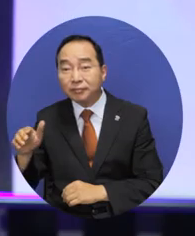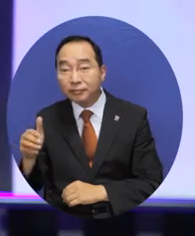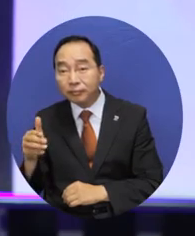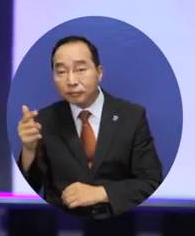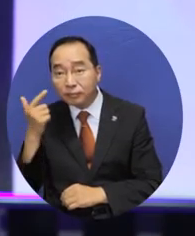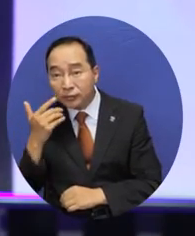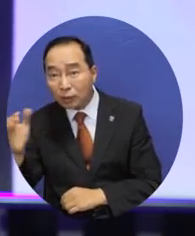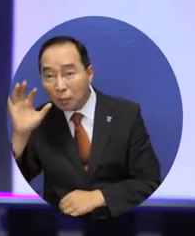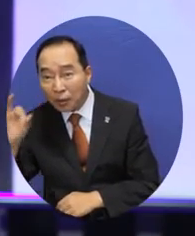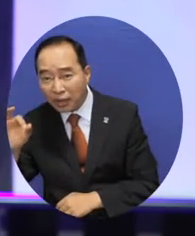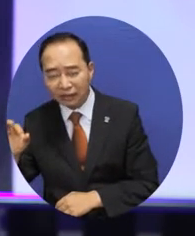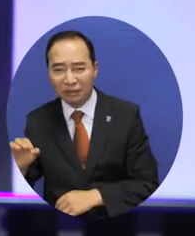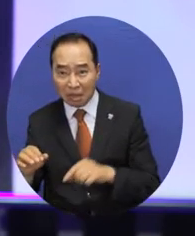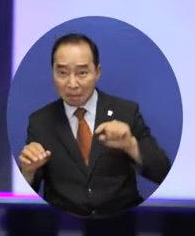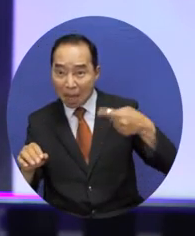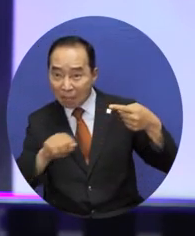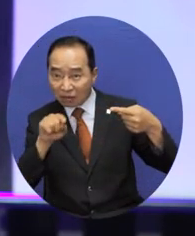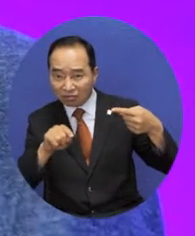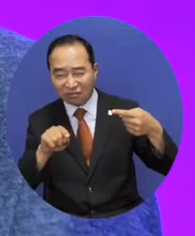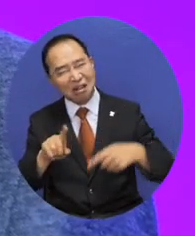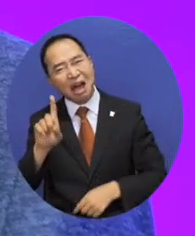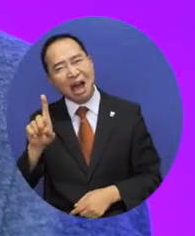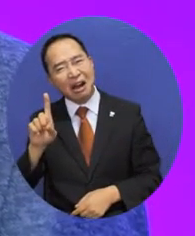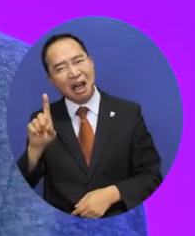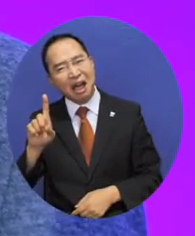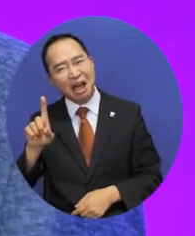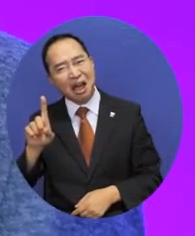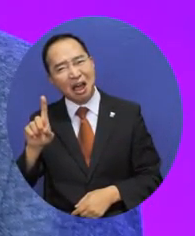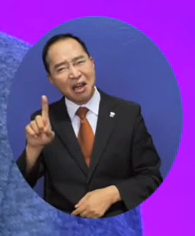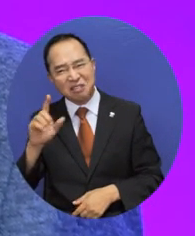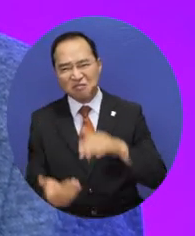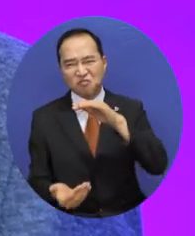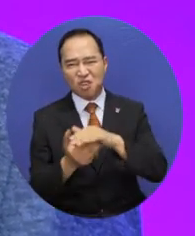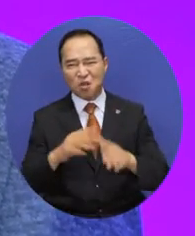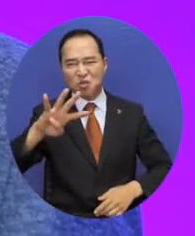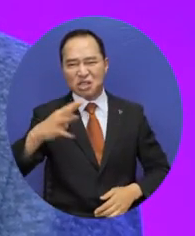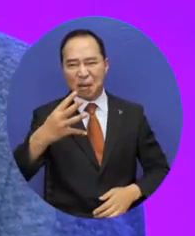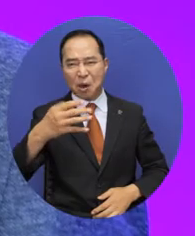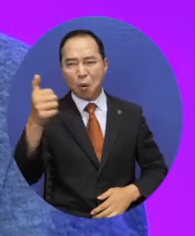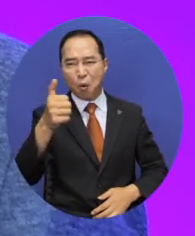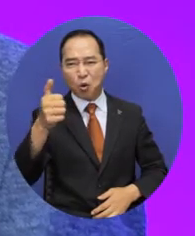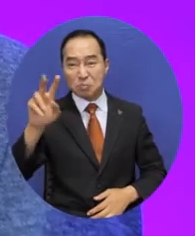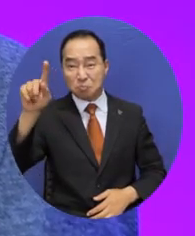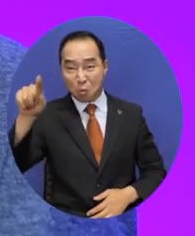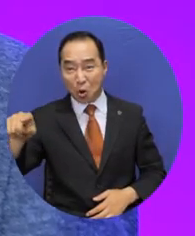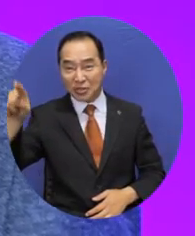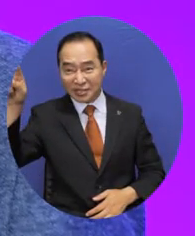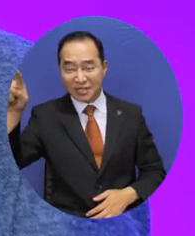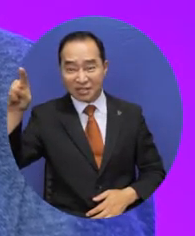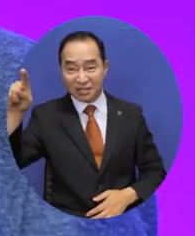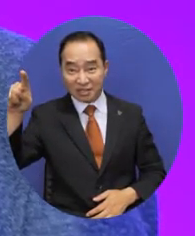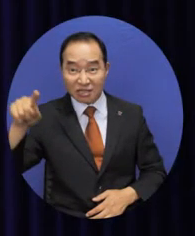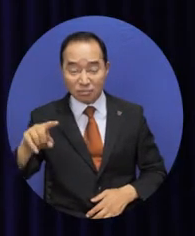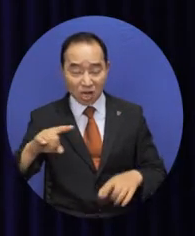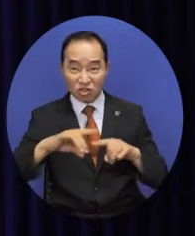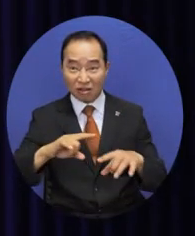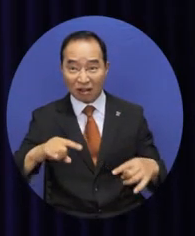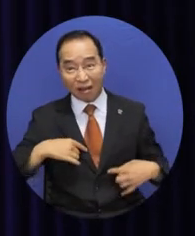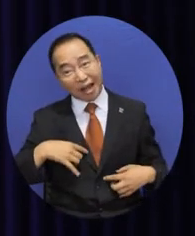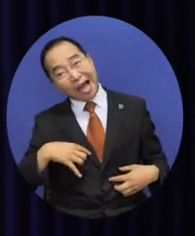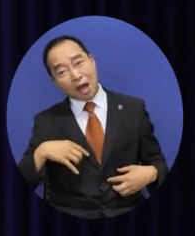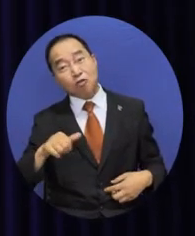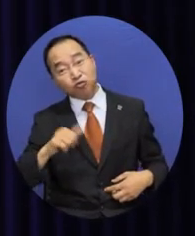결과는 100명 가운데 딱 한 명만이 450볼트까지 올릴 거라고 답했습니다. 그러나